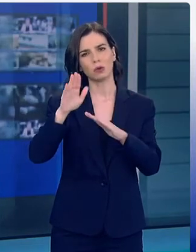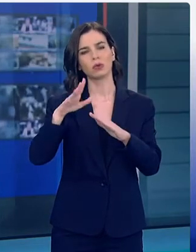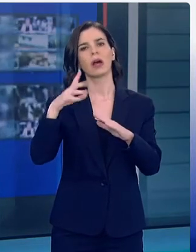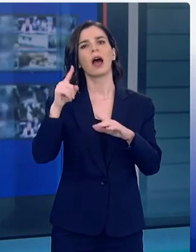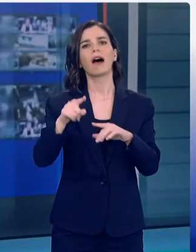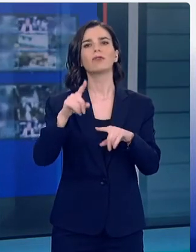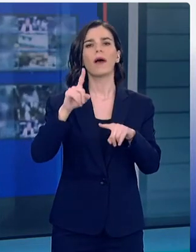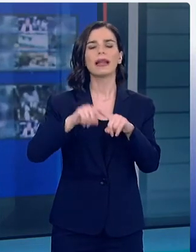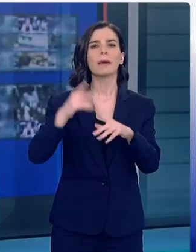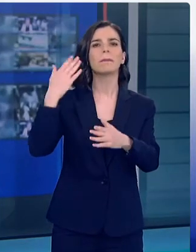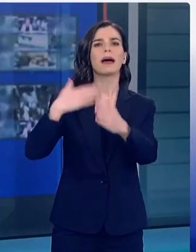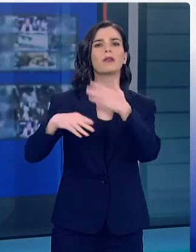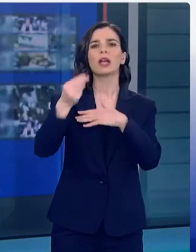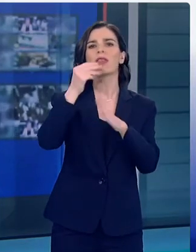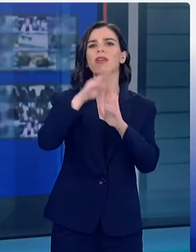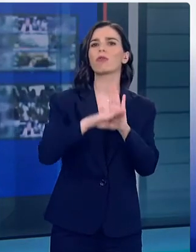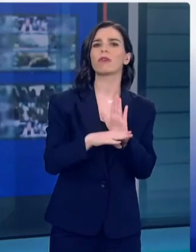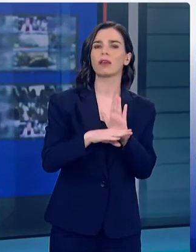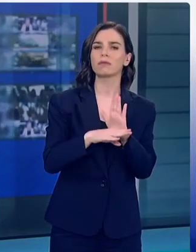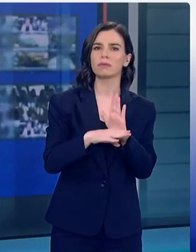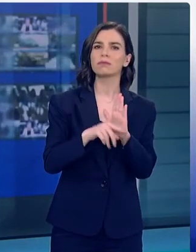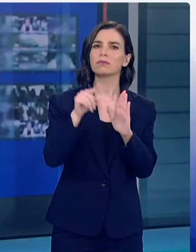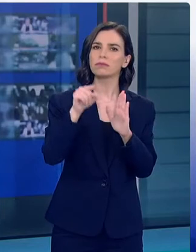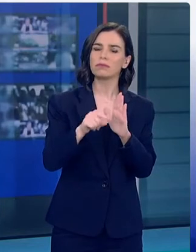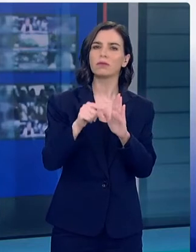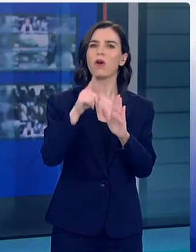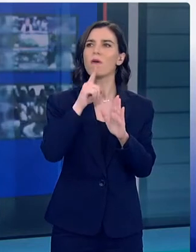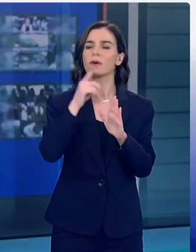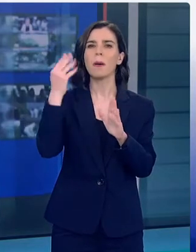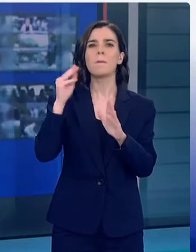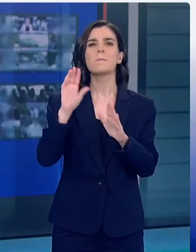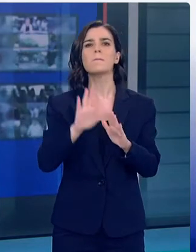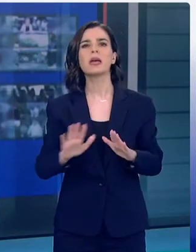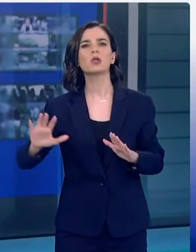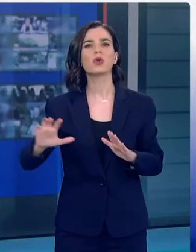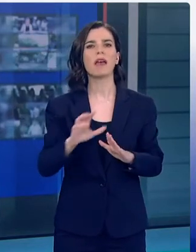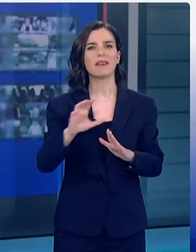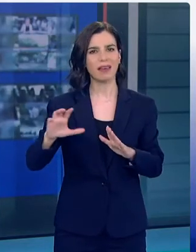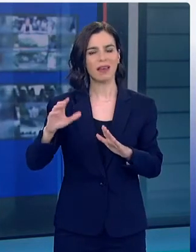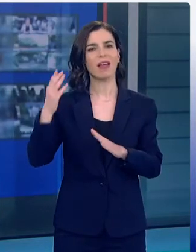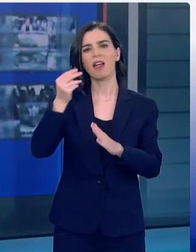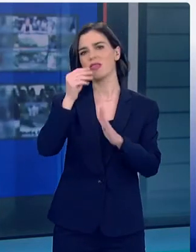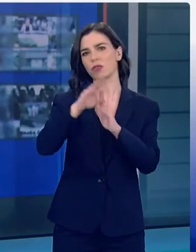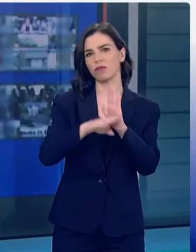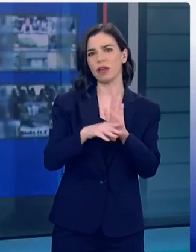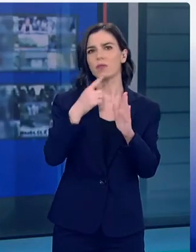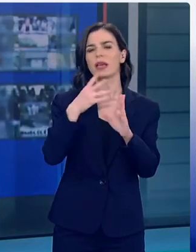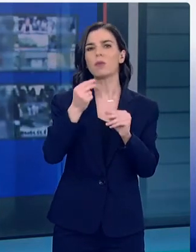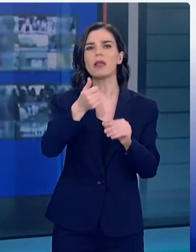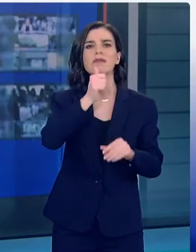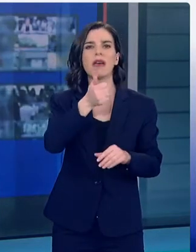ελληνική παραδοσιακή διατροφή, η οποία είναι εκδοχή της παραδοσιακής μεσογειακής διατροφής, η οποία μιλάει για πολύ